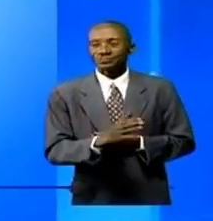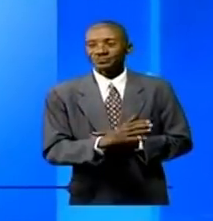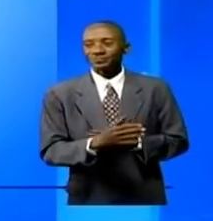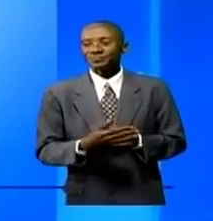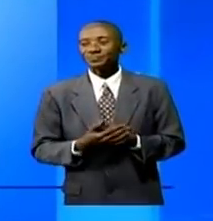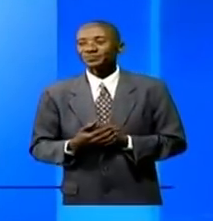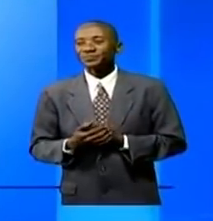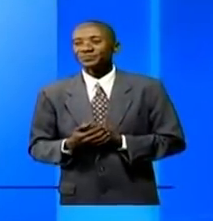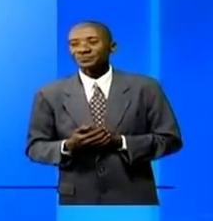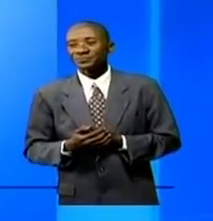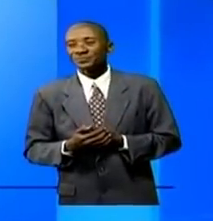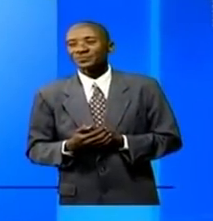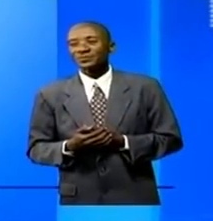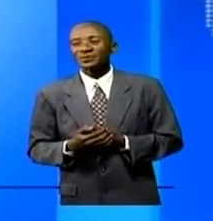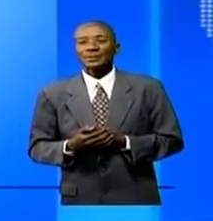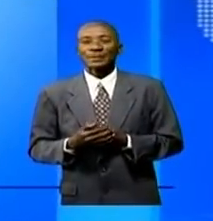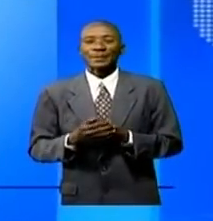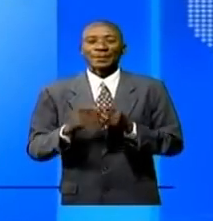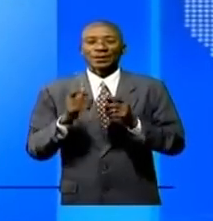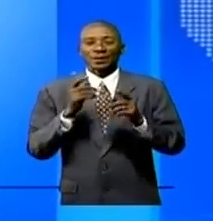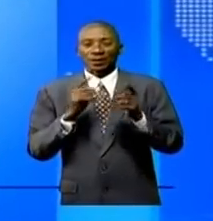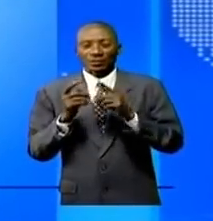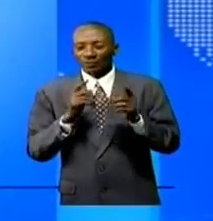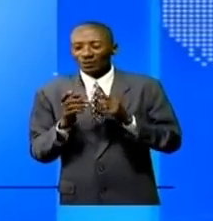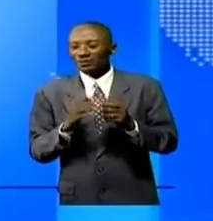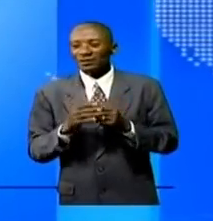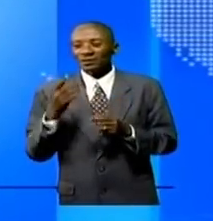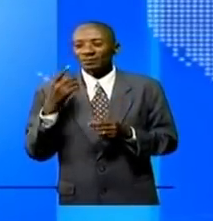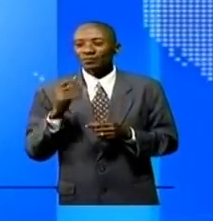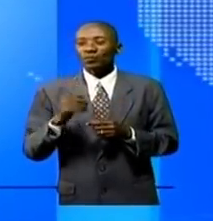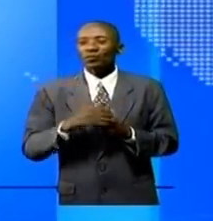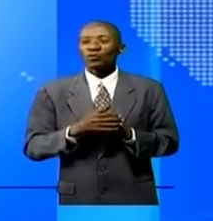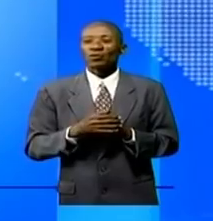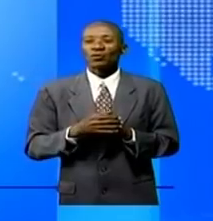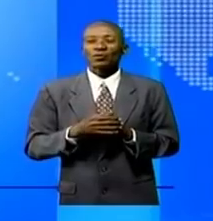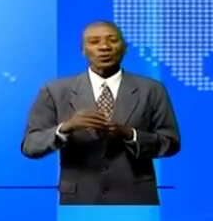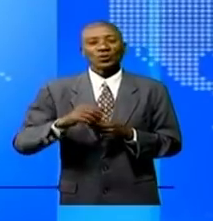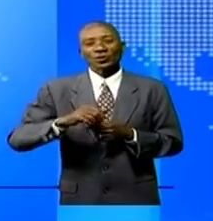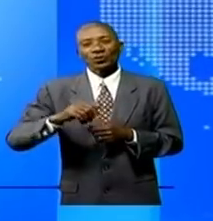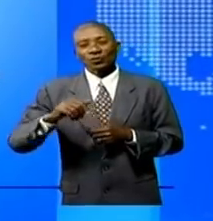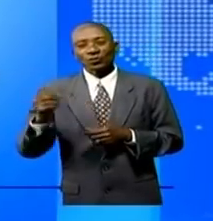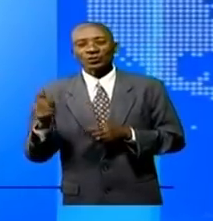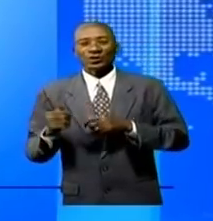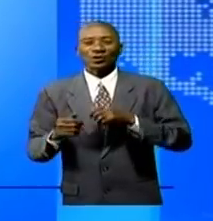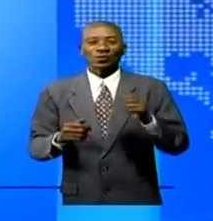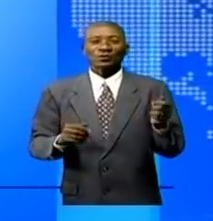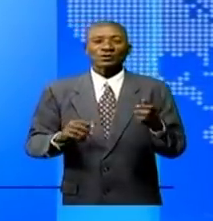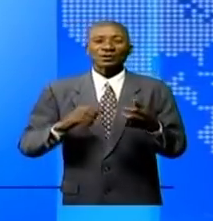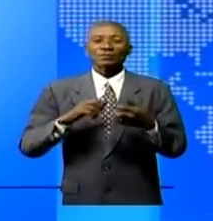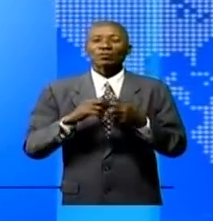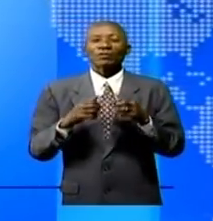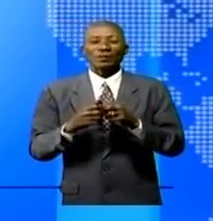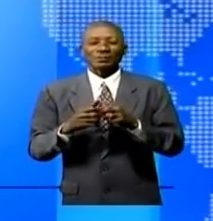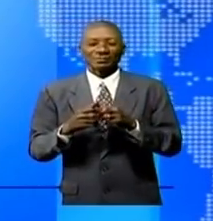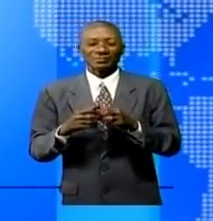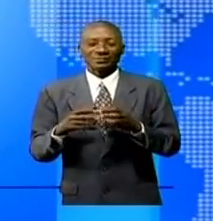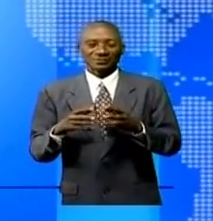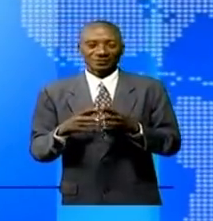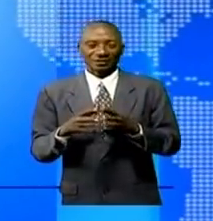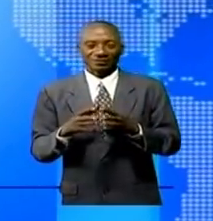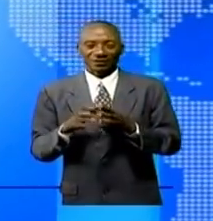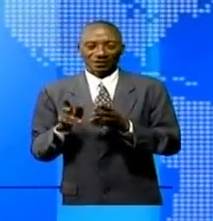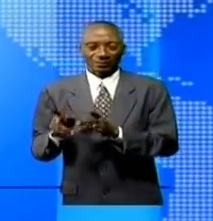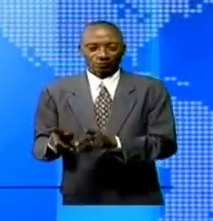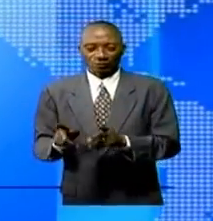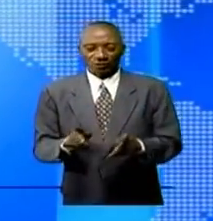aux maladies du cœur arrivent par ignorance. Afin de les prévenir, Universal Santé pour tous a organisé des journées portes ouvertes